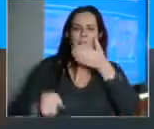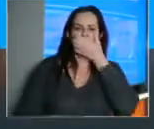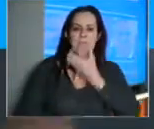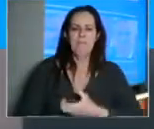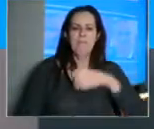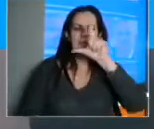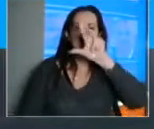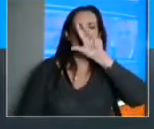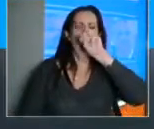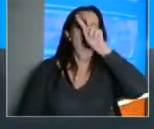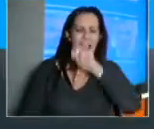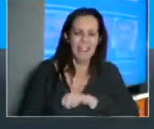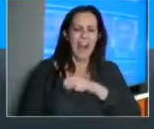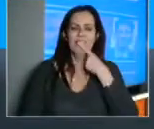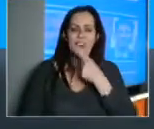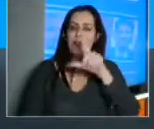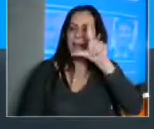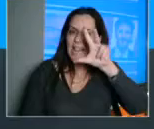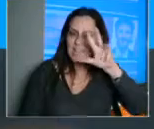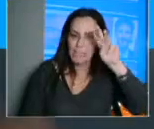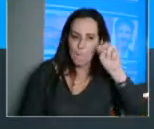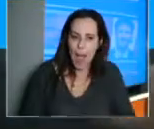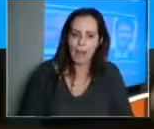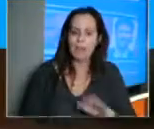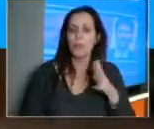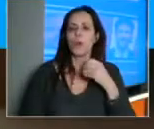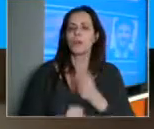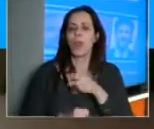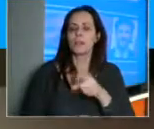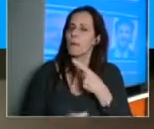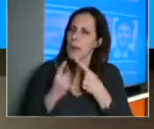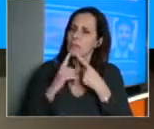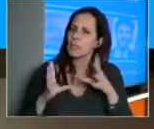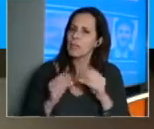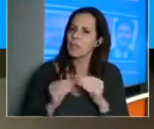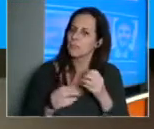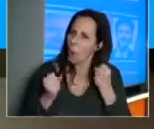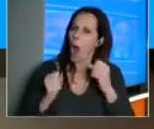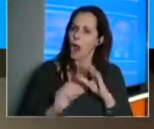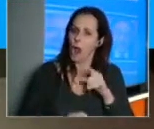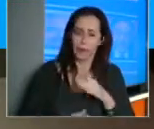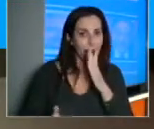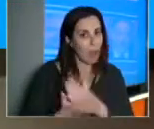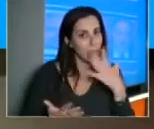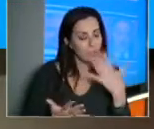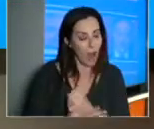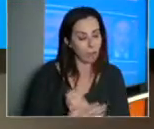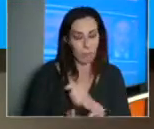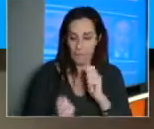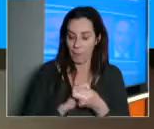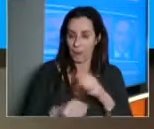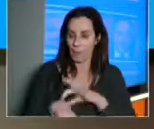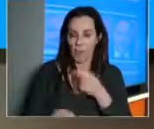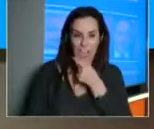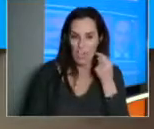אומר לו, הרב יעקב ליצמן, ואני אומר לרב ליצמן, בוא תעשה מסע ומתן עם שיניים. אתה כבר הצלחת במהפכת